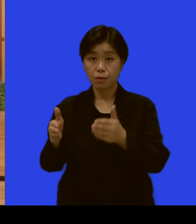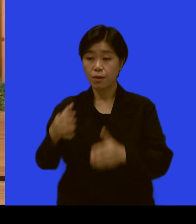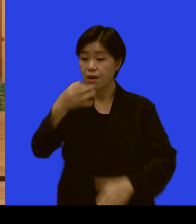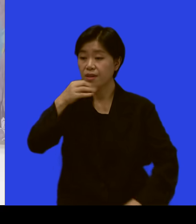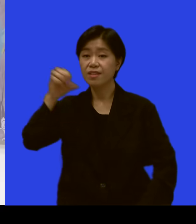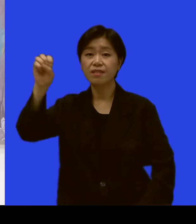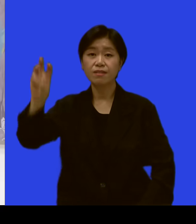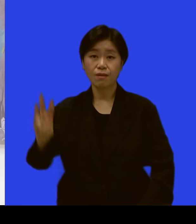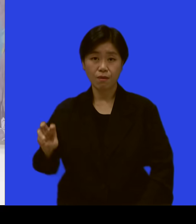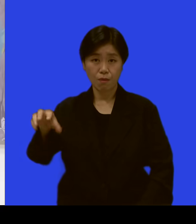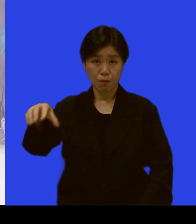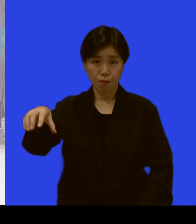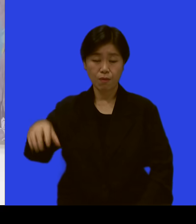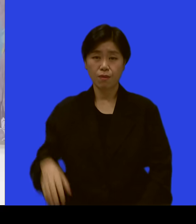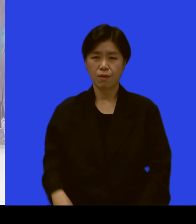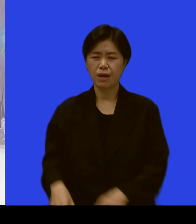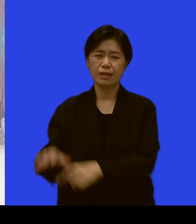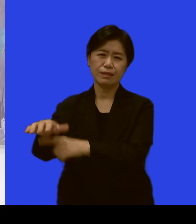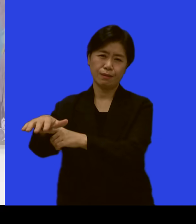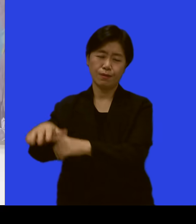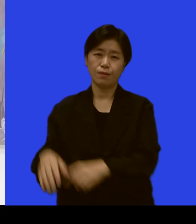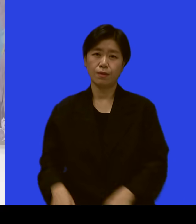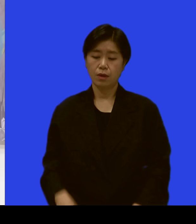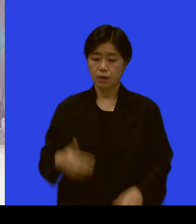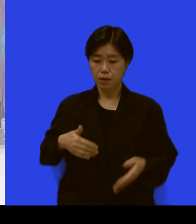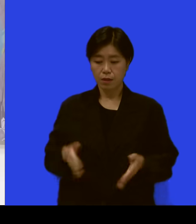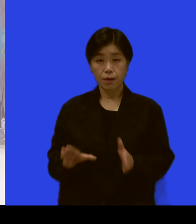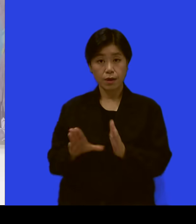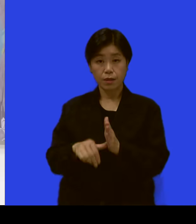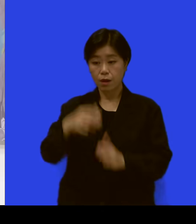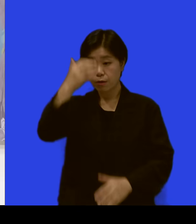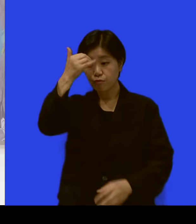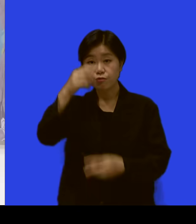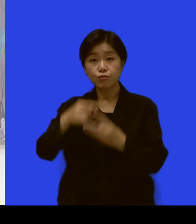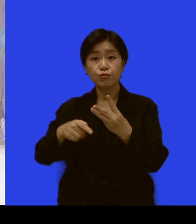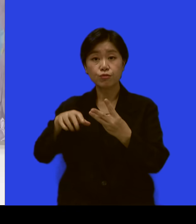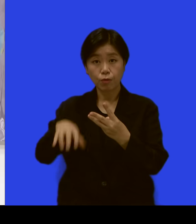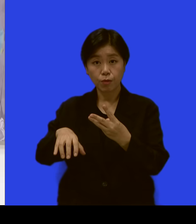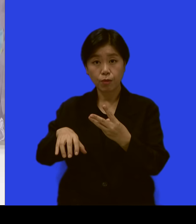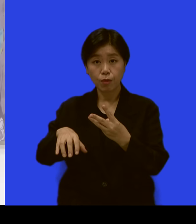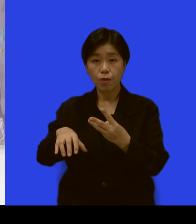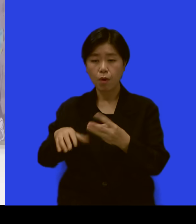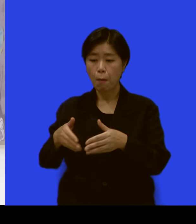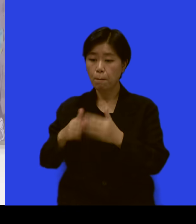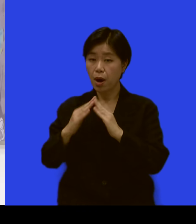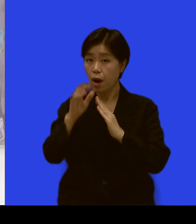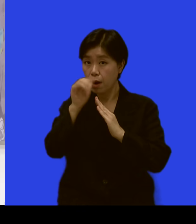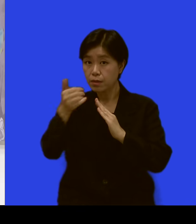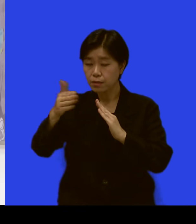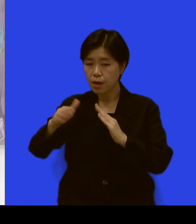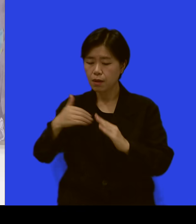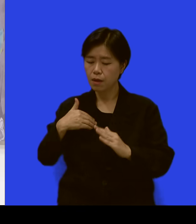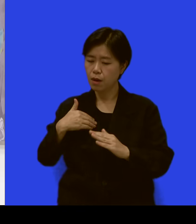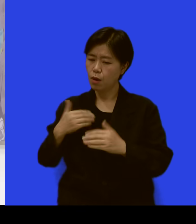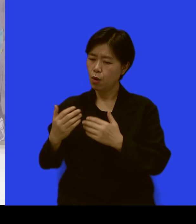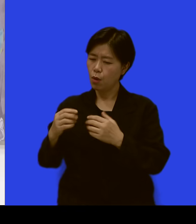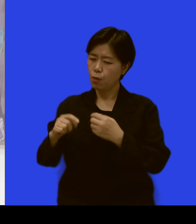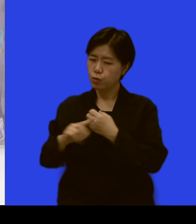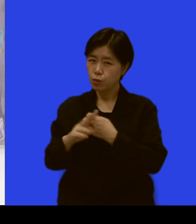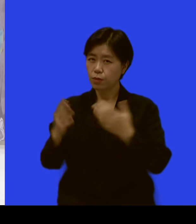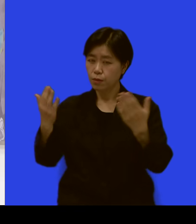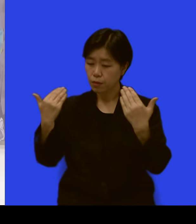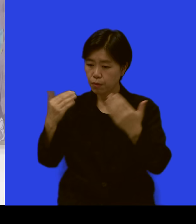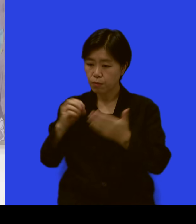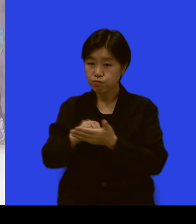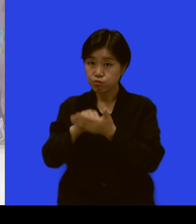예. 있는 제가 태어났었을 때는 충주에 계셨는데 예, 예. 제가 초등학교에 입학하면서 경기도 이천에 또 이제 개척을